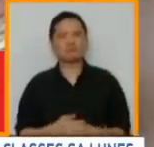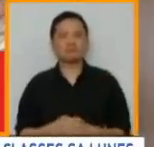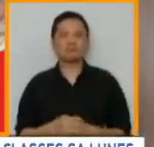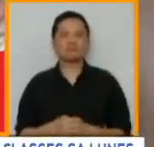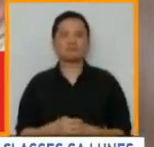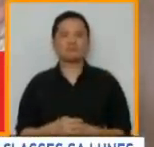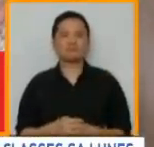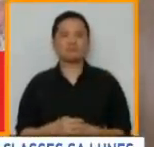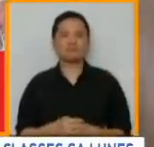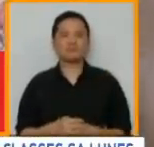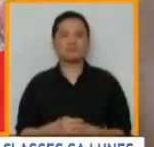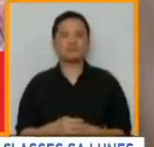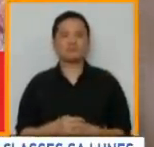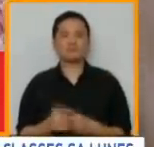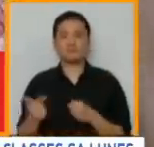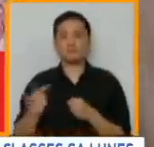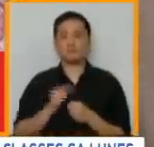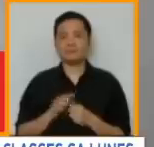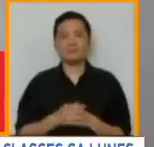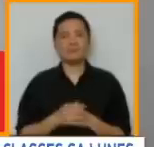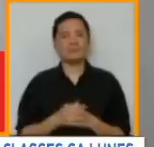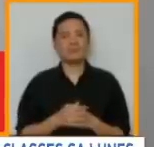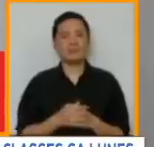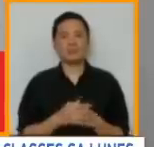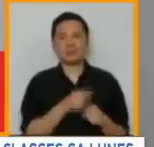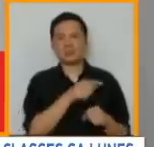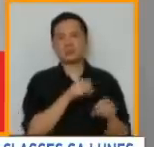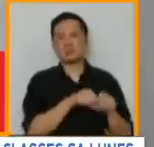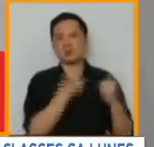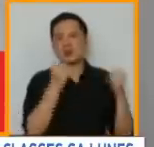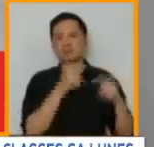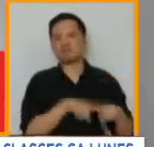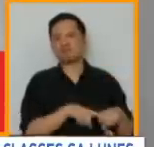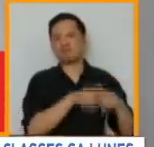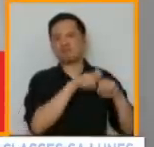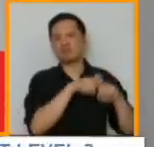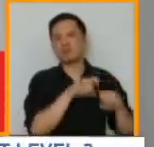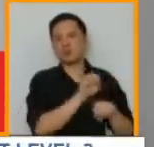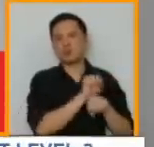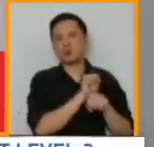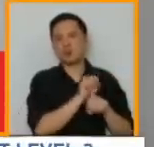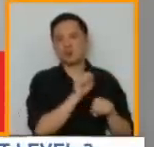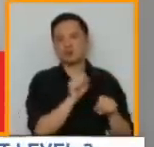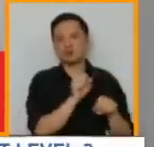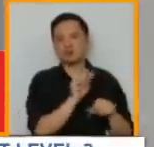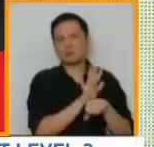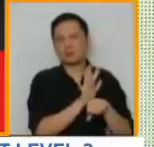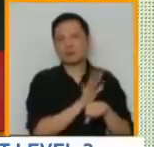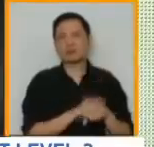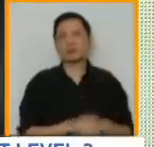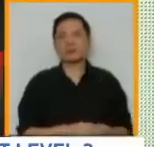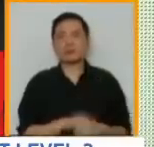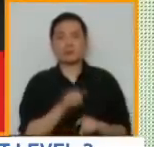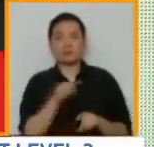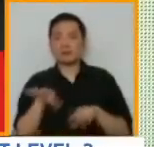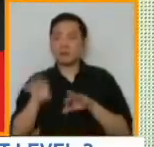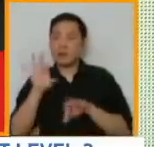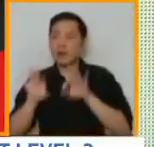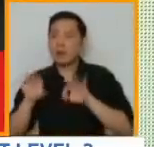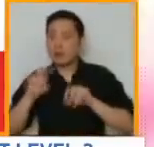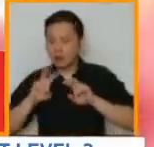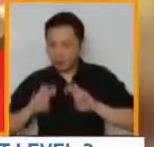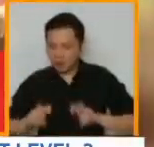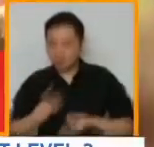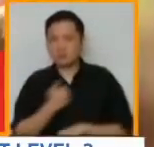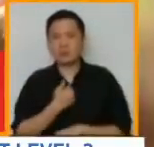Ilang taon ng showbiz hiatus si John Lloyd at sa mga panahong ito, may mga na-discover daw siya tungkol sa kanyang sarili. I can be a good mother